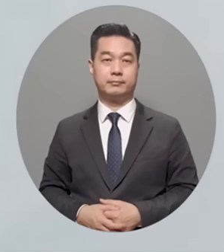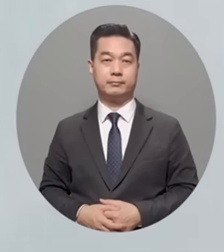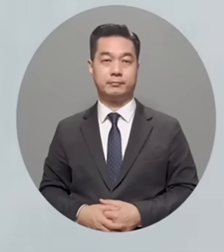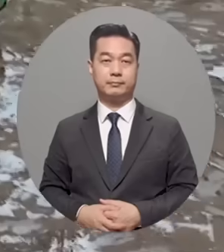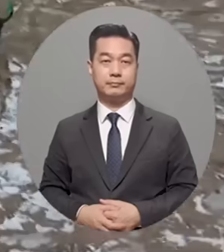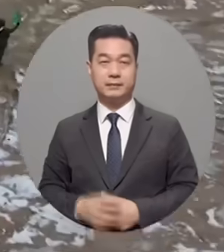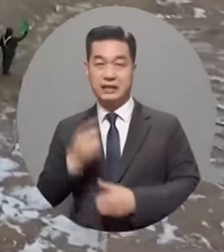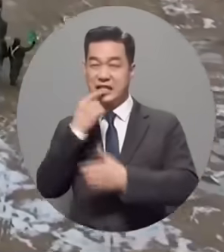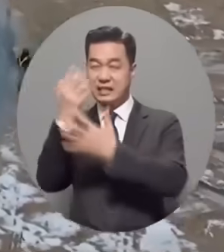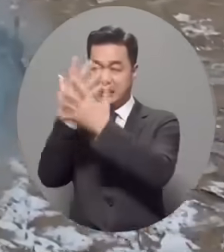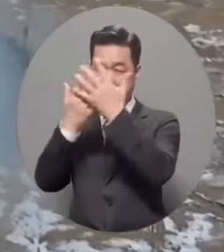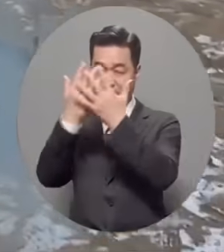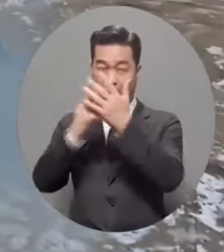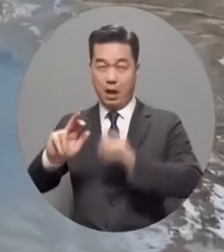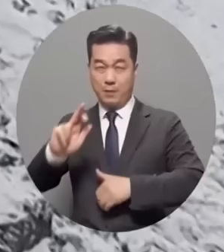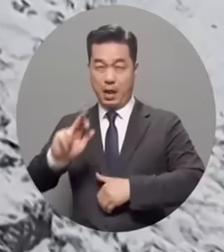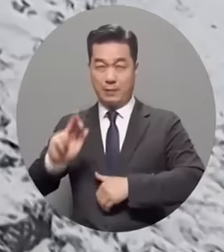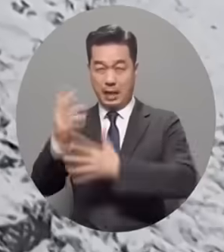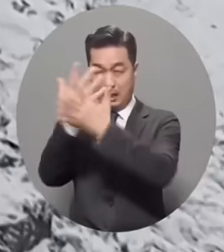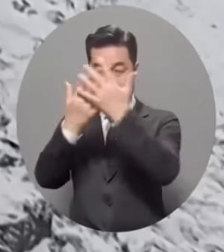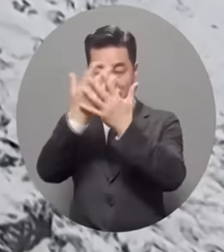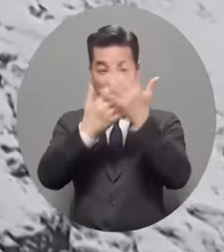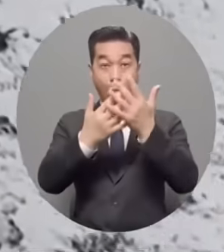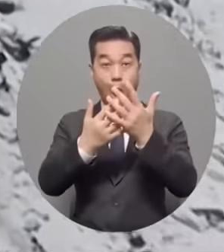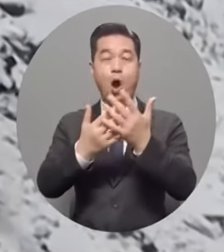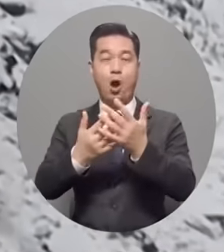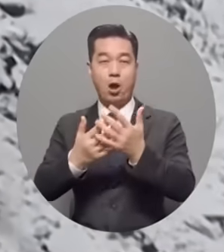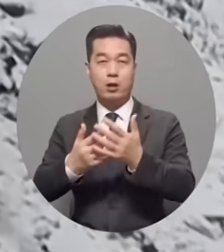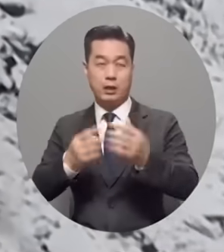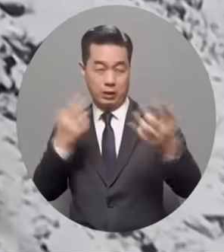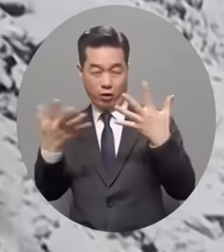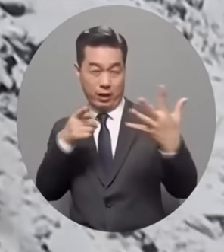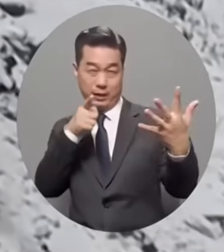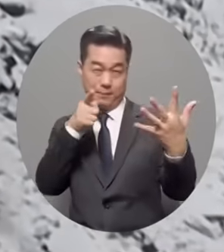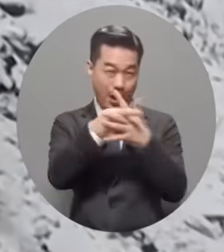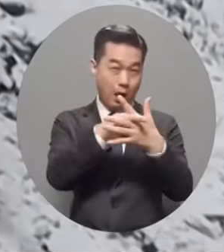희뿌연 포연이 사방에 자욱하고 포탄은 표적에 정확히